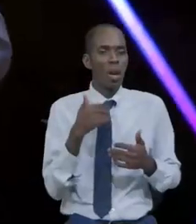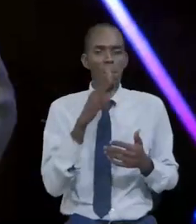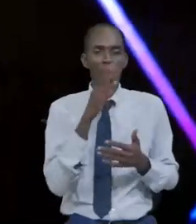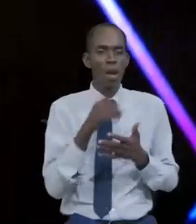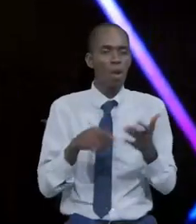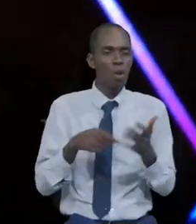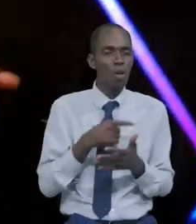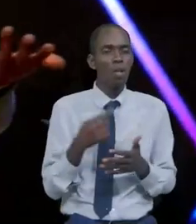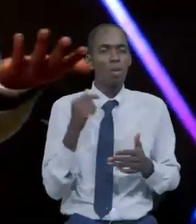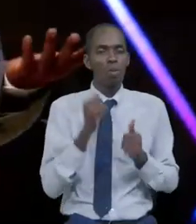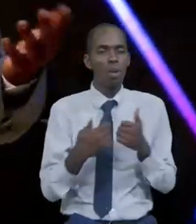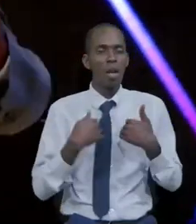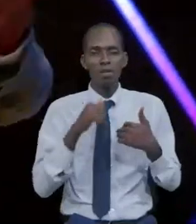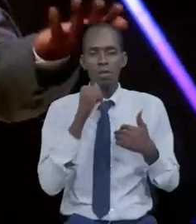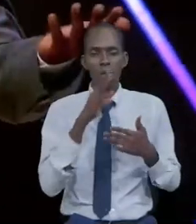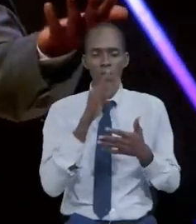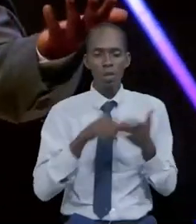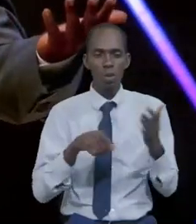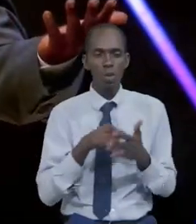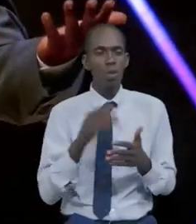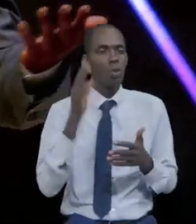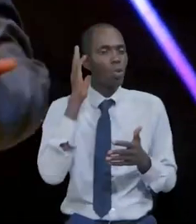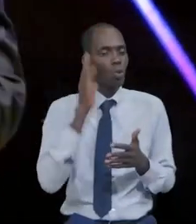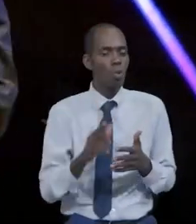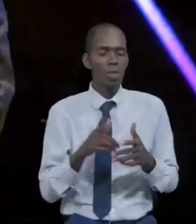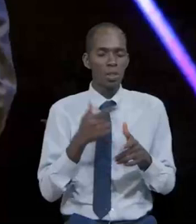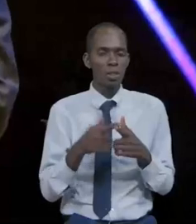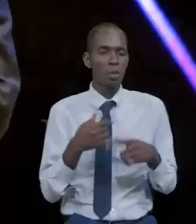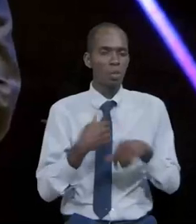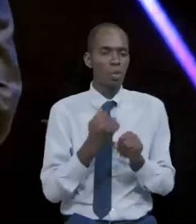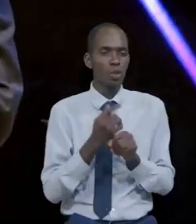n'est pas corrigé, ne te fasse pas faire face